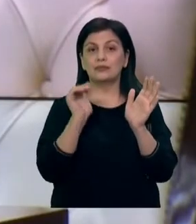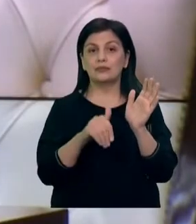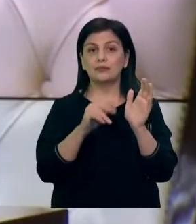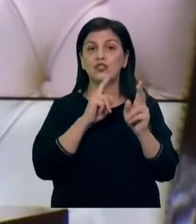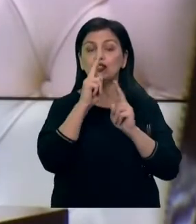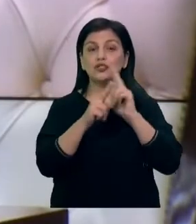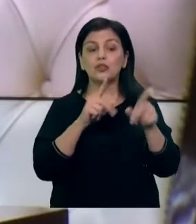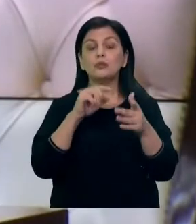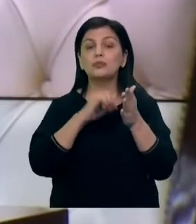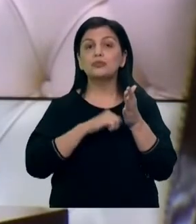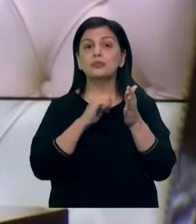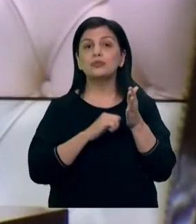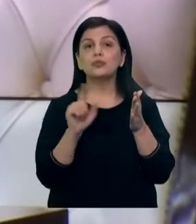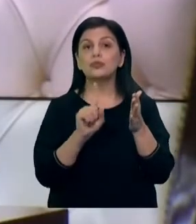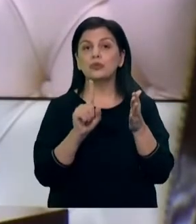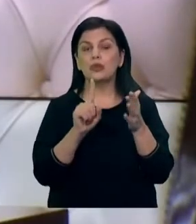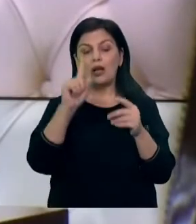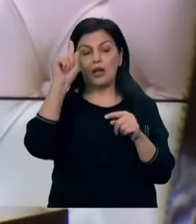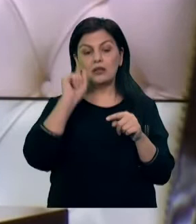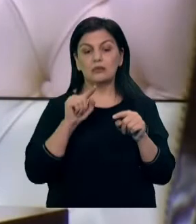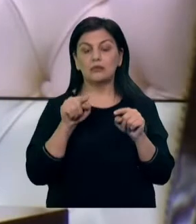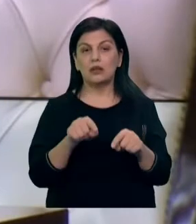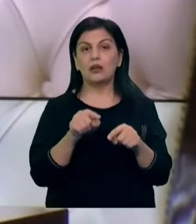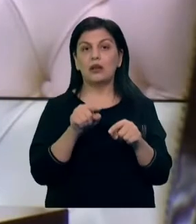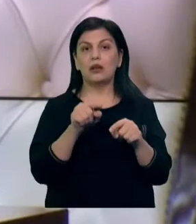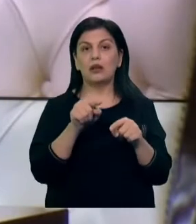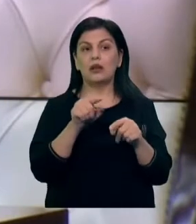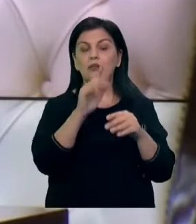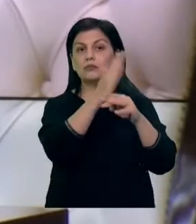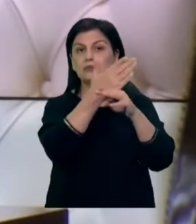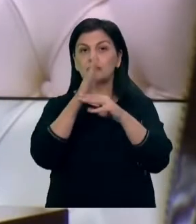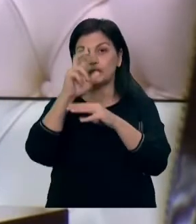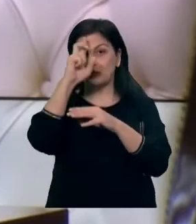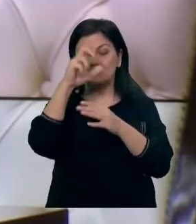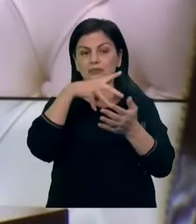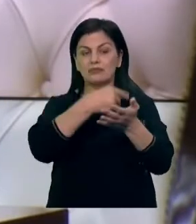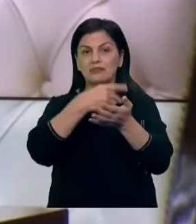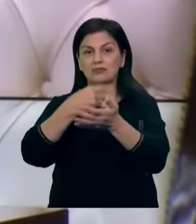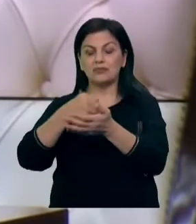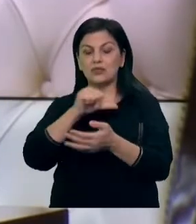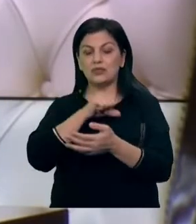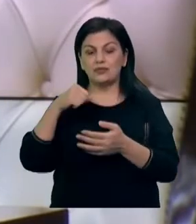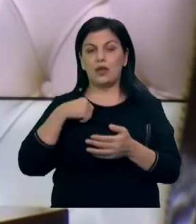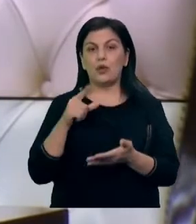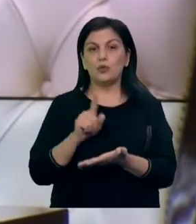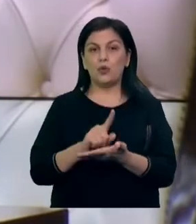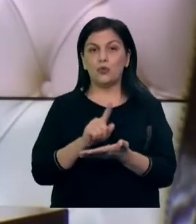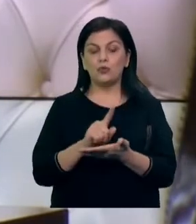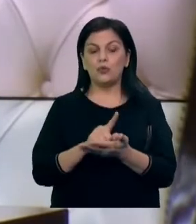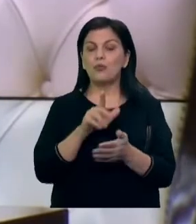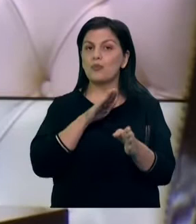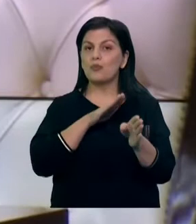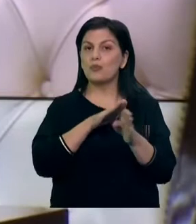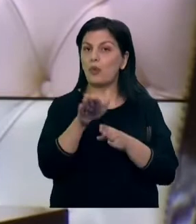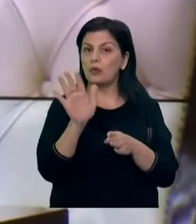olmasının səbəbi odur ki, Azərbaycanda ayrı-ayrı dövlət orqanları, ayrı-ayrı məmurlar öz vəzifə borclarını layiqincə